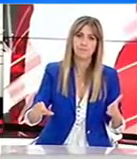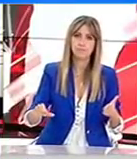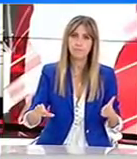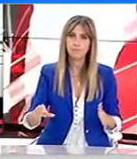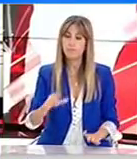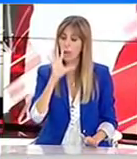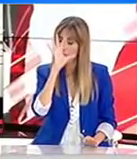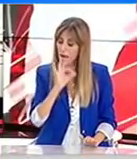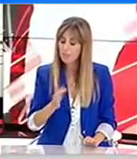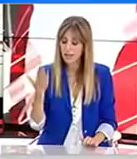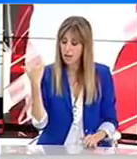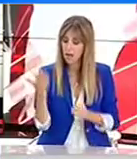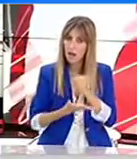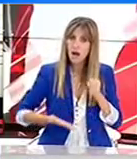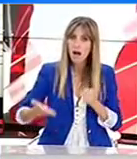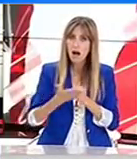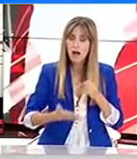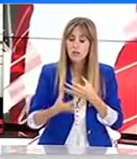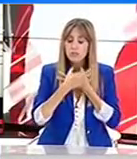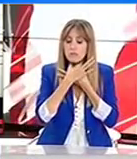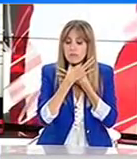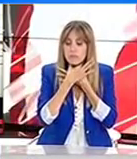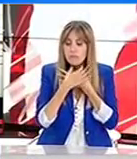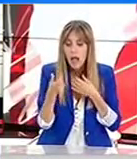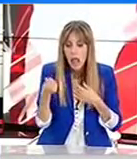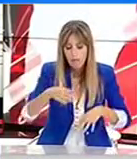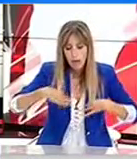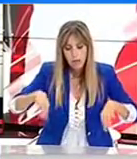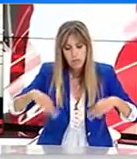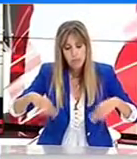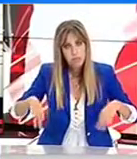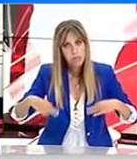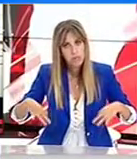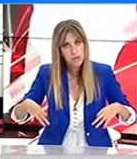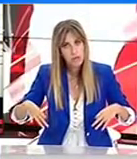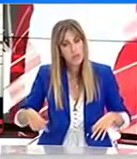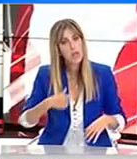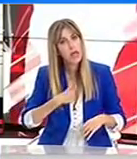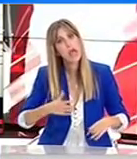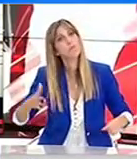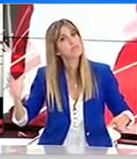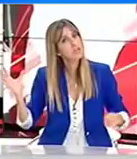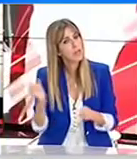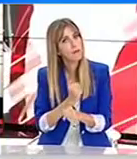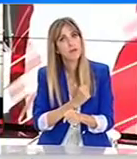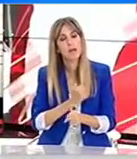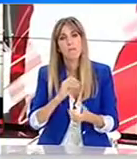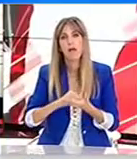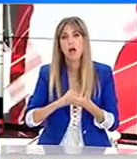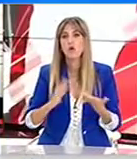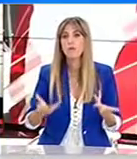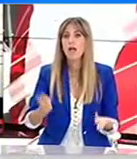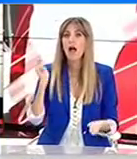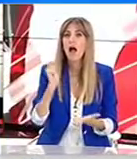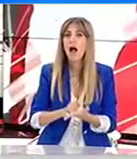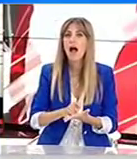Επίσης, με το φορολογικό το οποίο φέραμε, θεσπίσαμε το αφορολόγητο τόσο σε